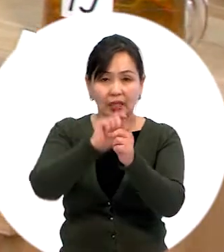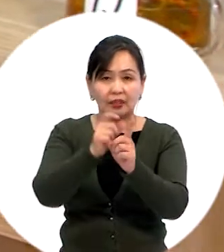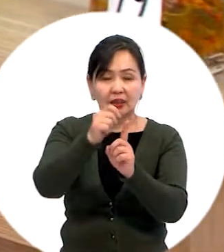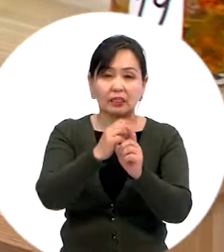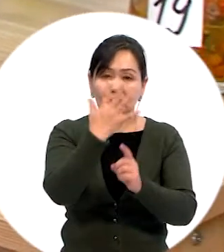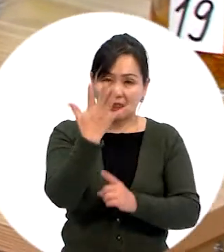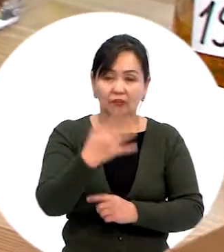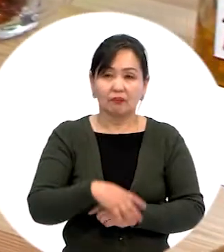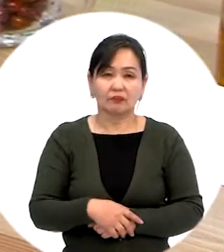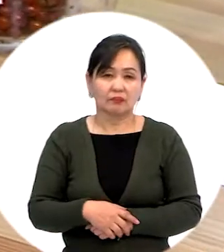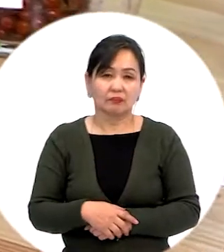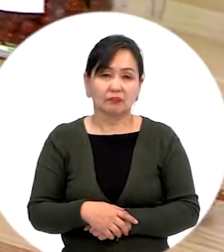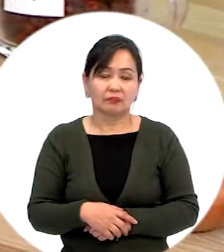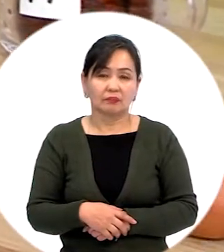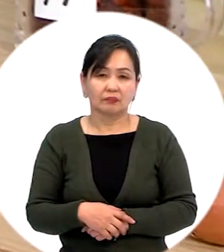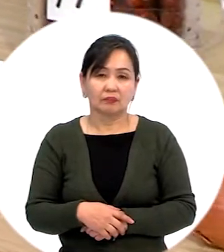гадил 5,